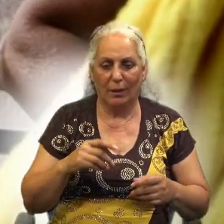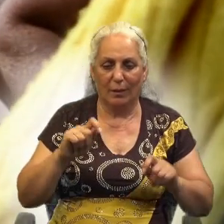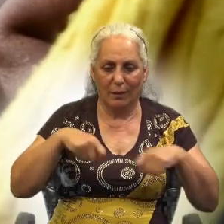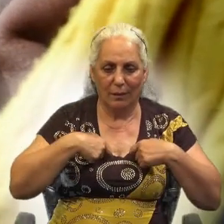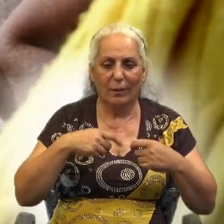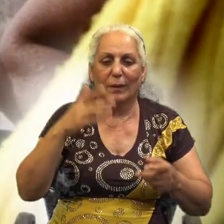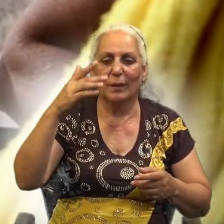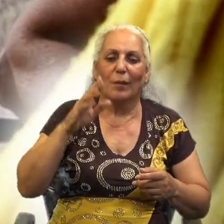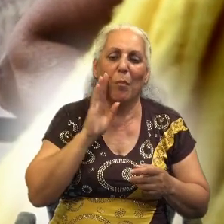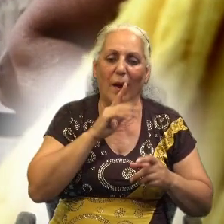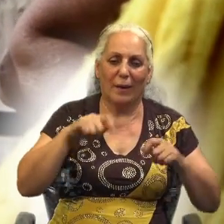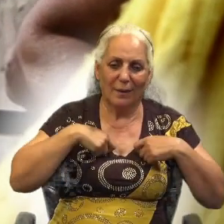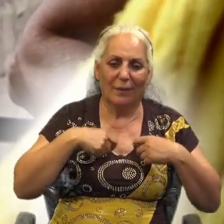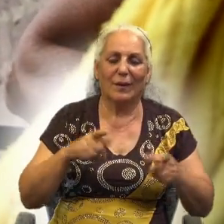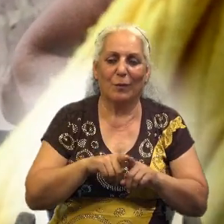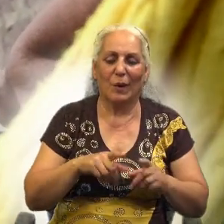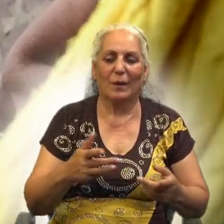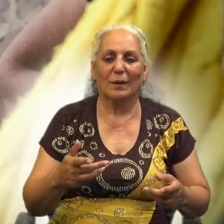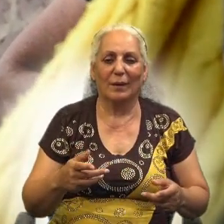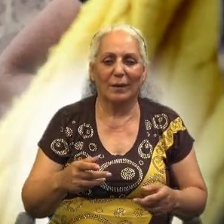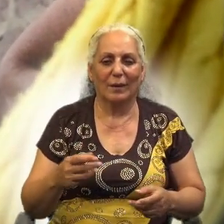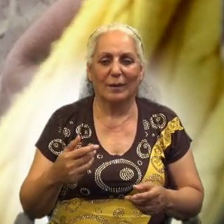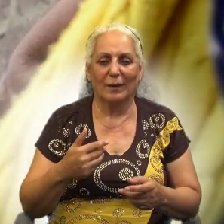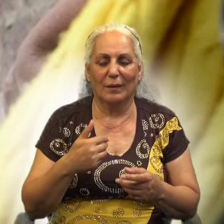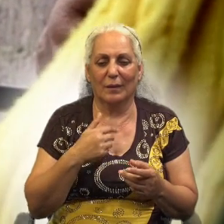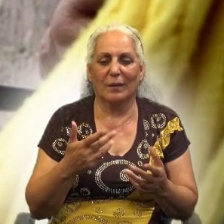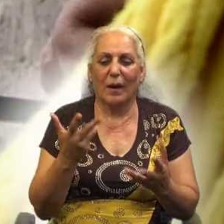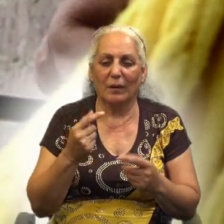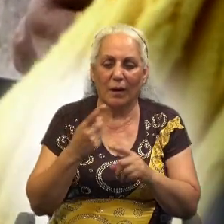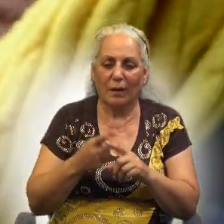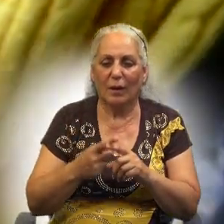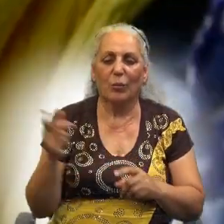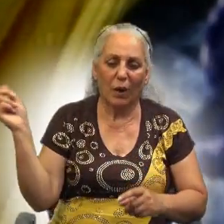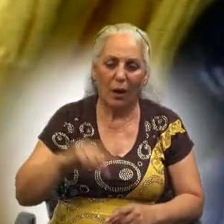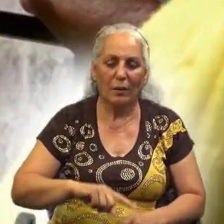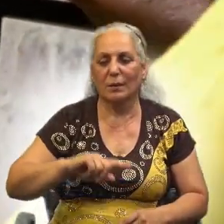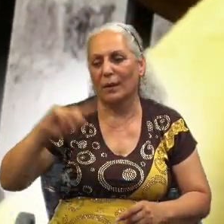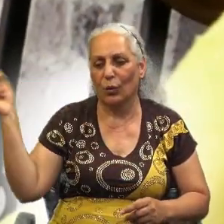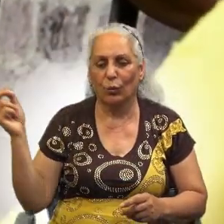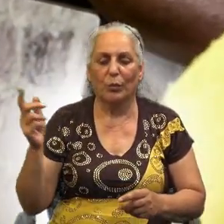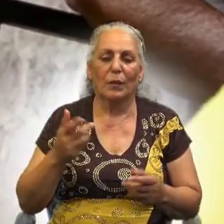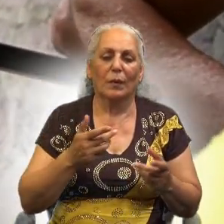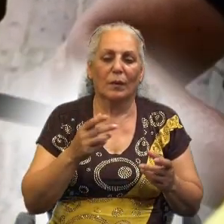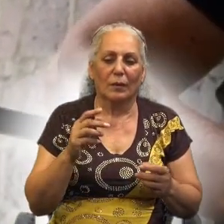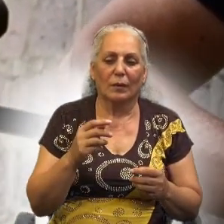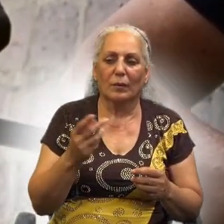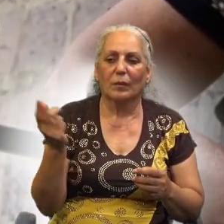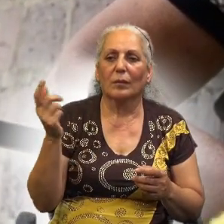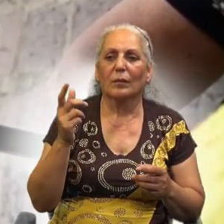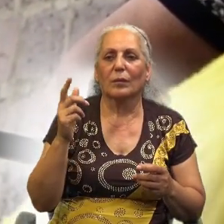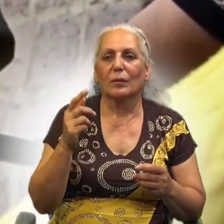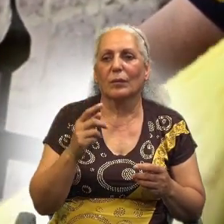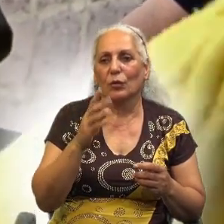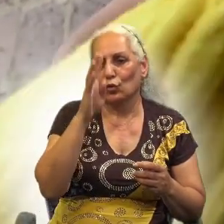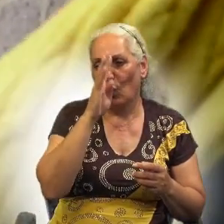է։ Թեկուզ որ գալիս են մի քանի ամսով։ Ինչքան ժամանակով, մի քանի ամիս, ինչքանը։ Մի